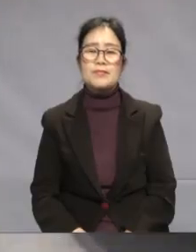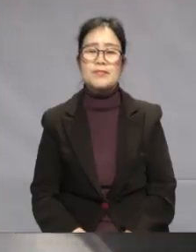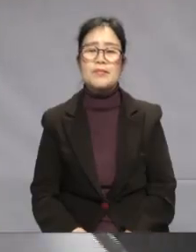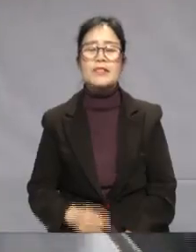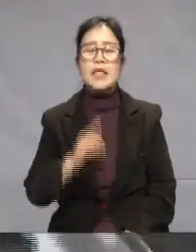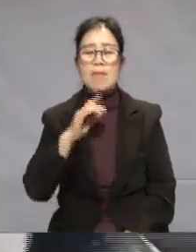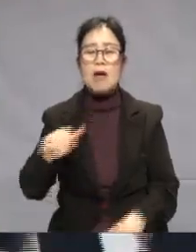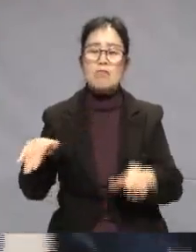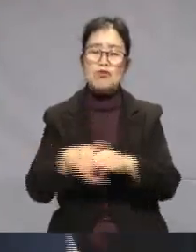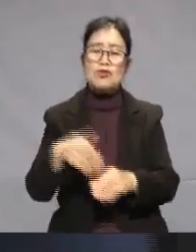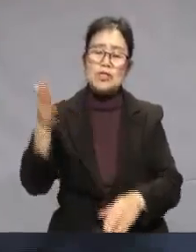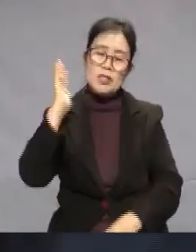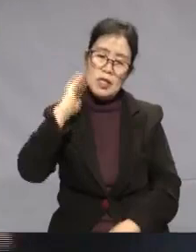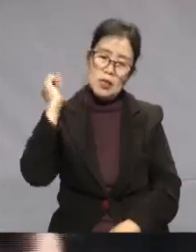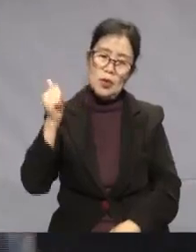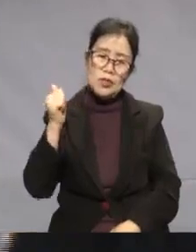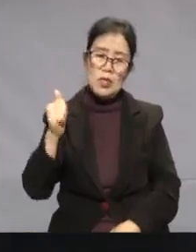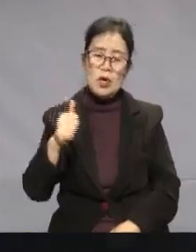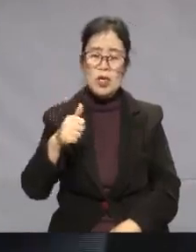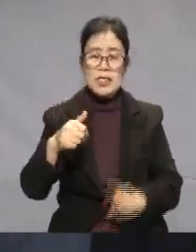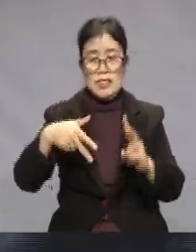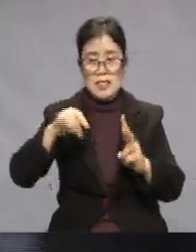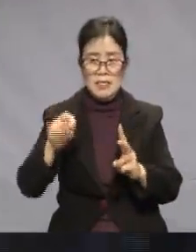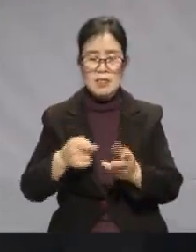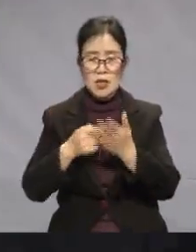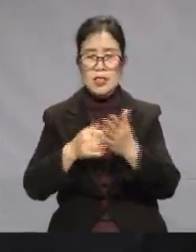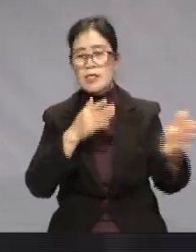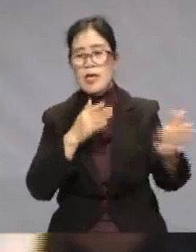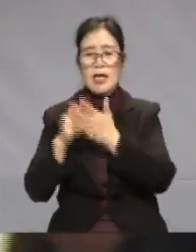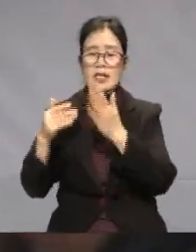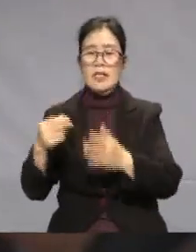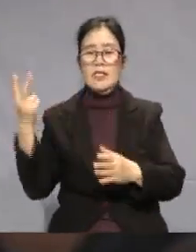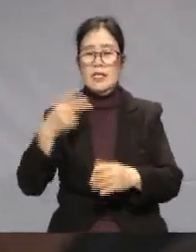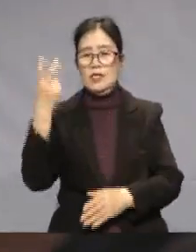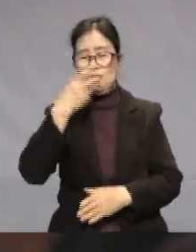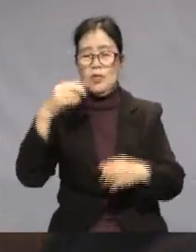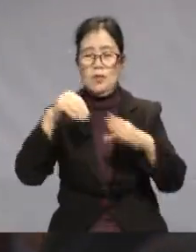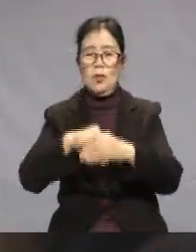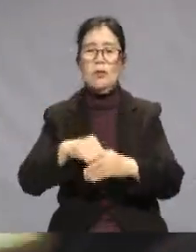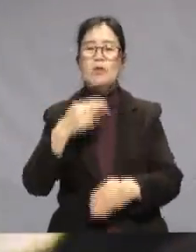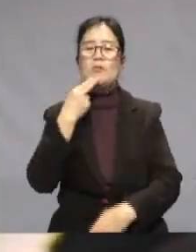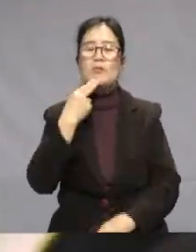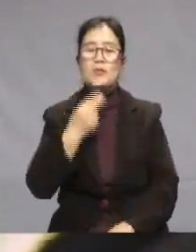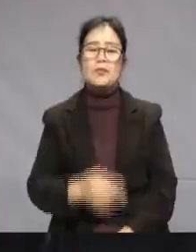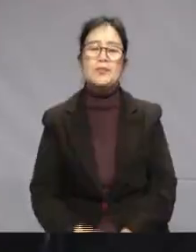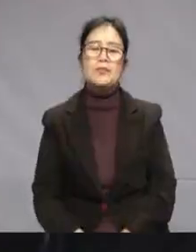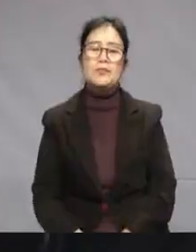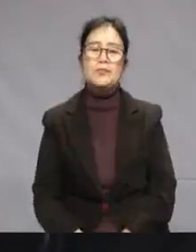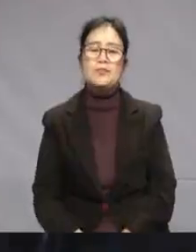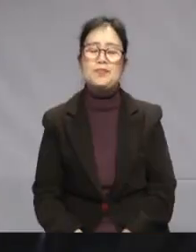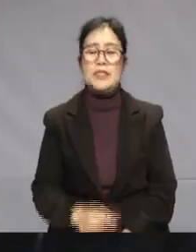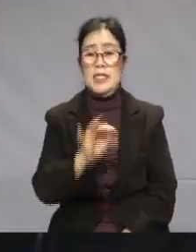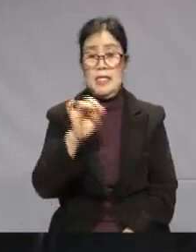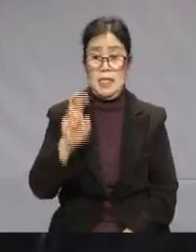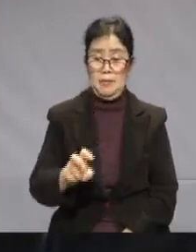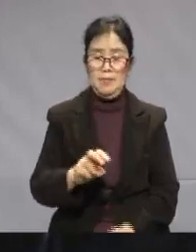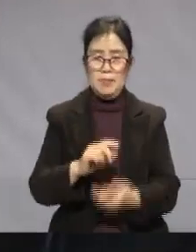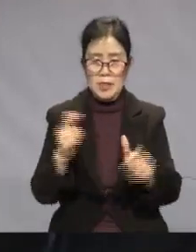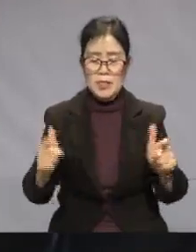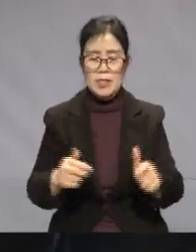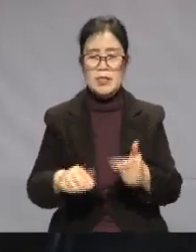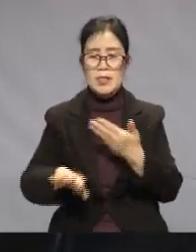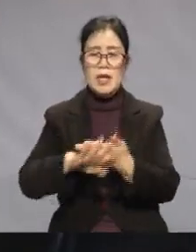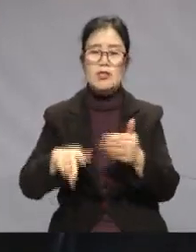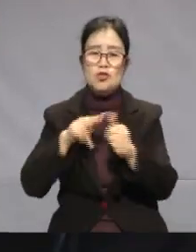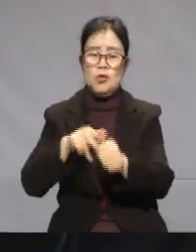다만 문 전 대통령 한국권은 각하돼 재수사에 포함되지 않았습니다. 임 전 실장 등은 다른